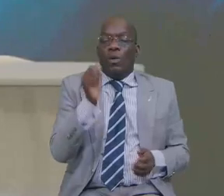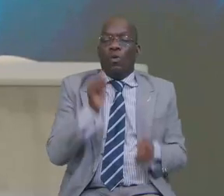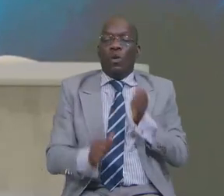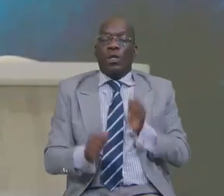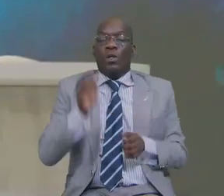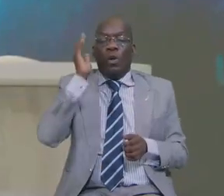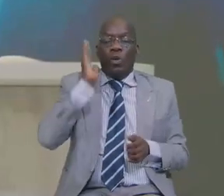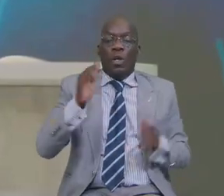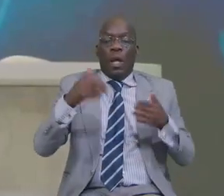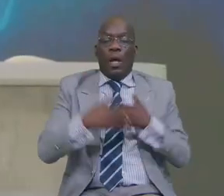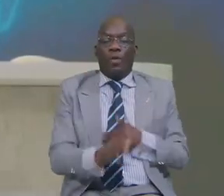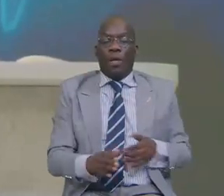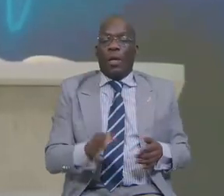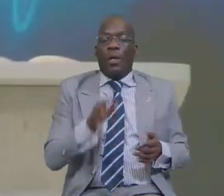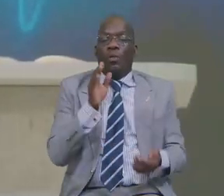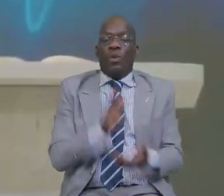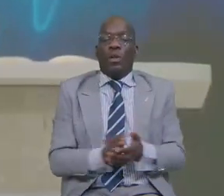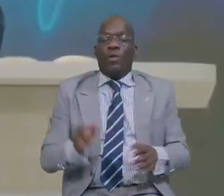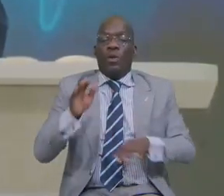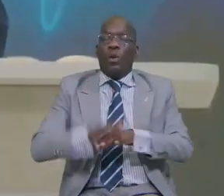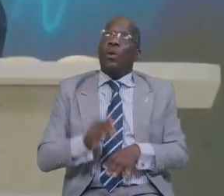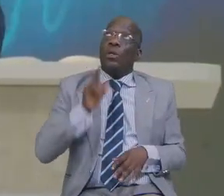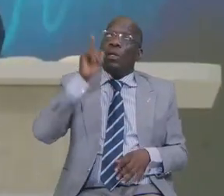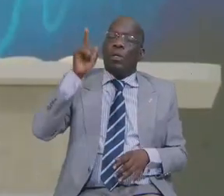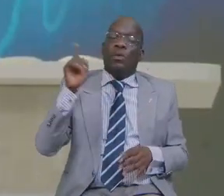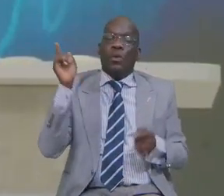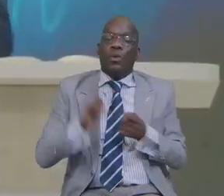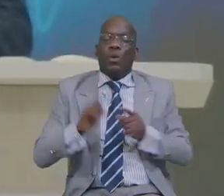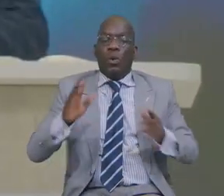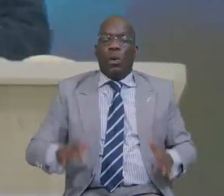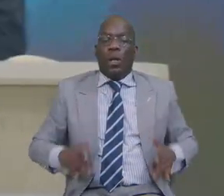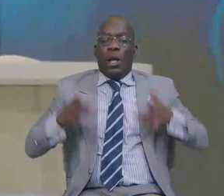Service d'exemple à ceux qui croiraient en lui pour la vie éternelle.